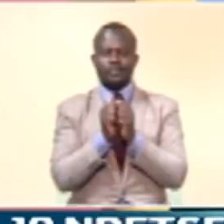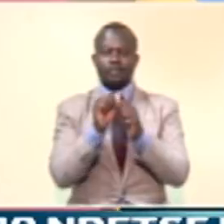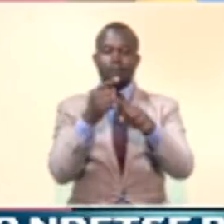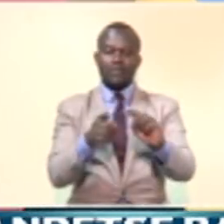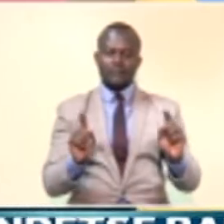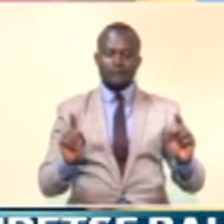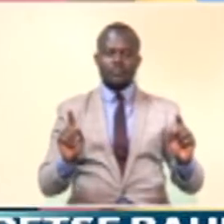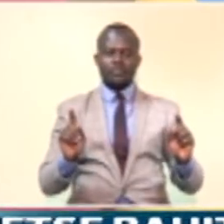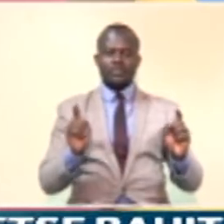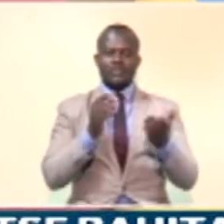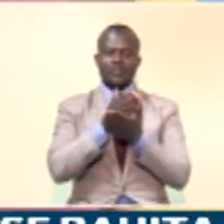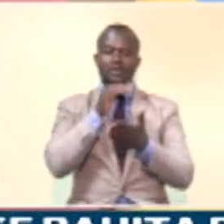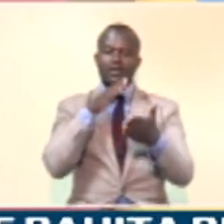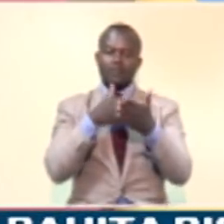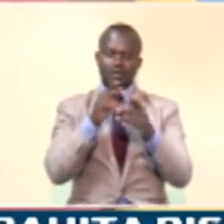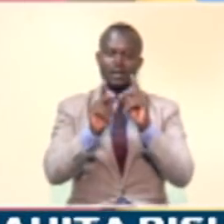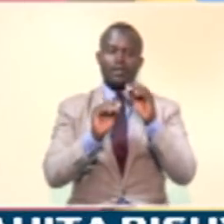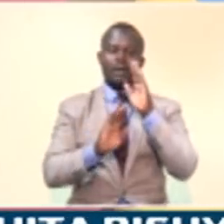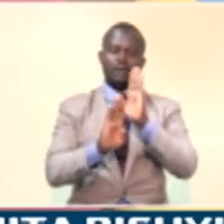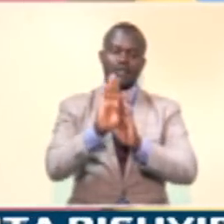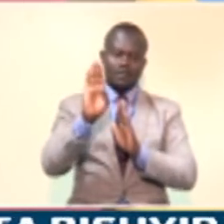Ariko ibyo ntibibuza abantu gutera imbere.